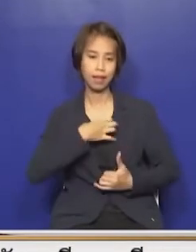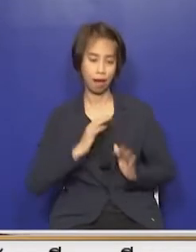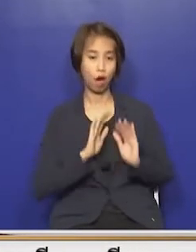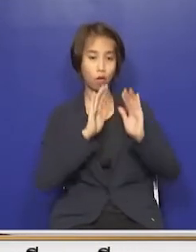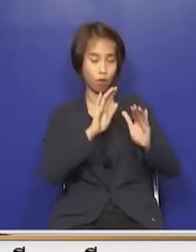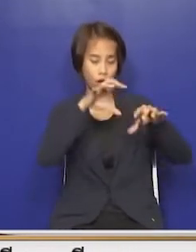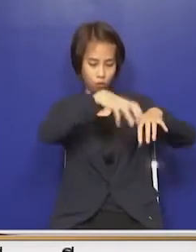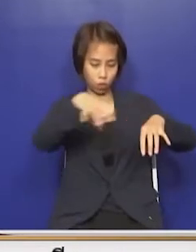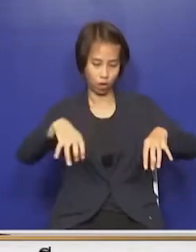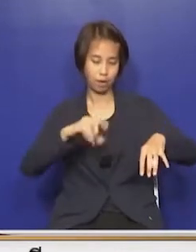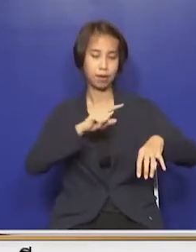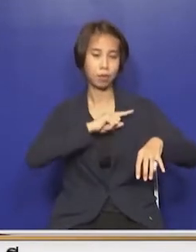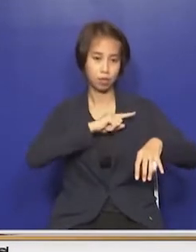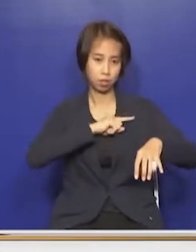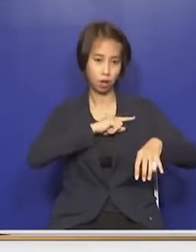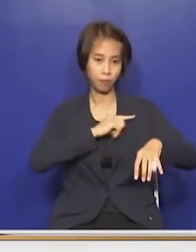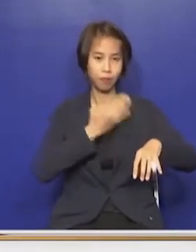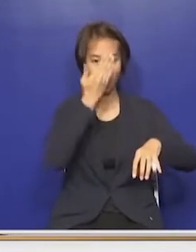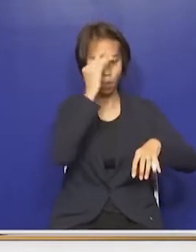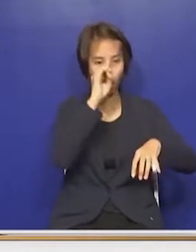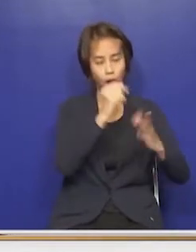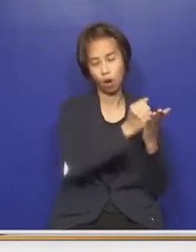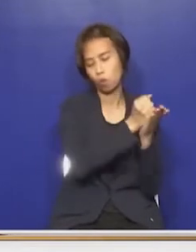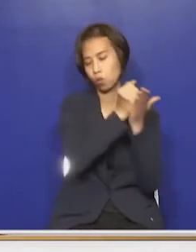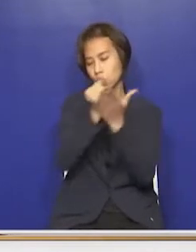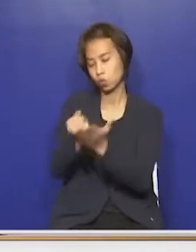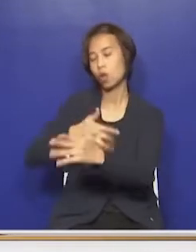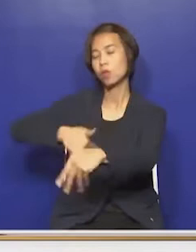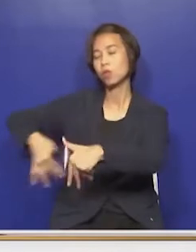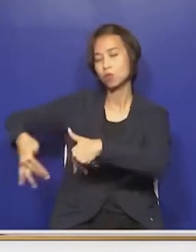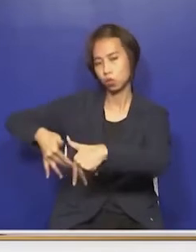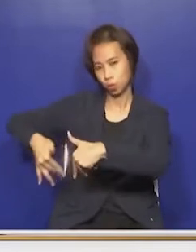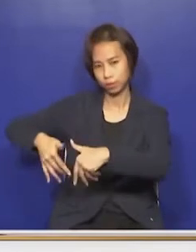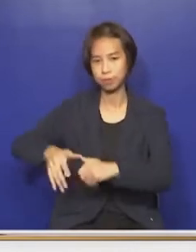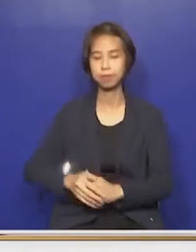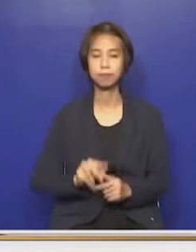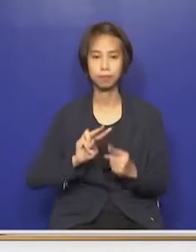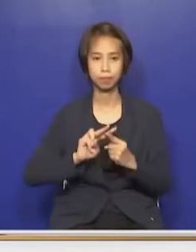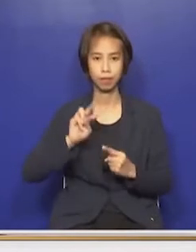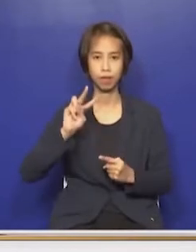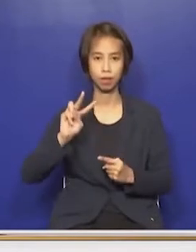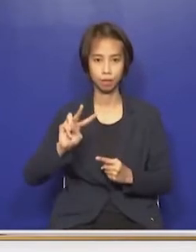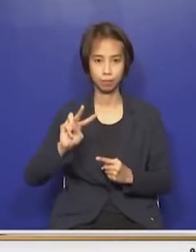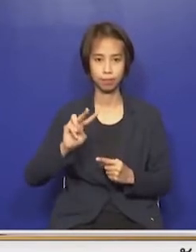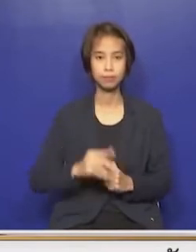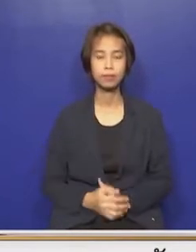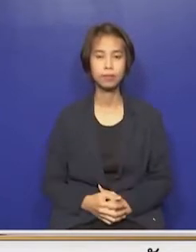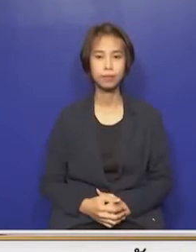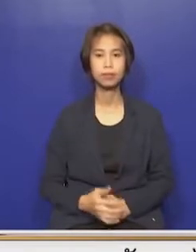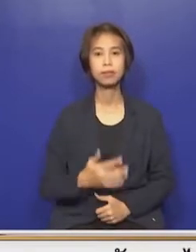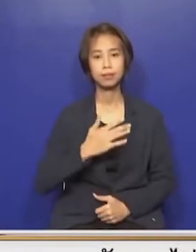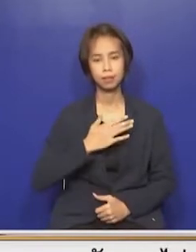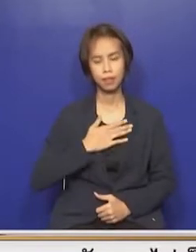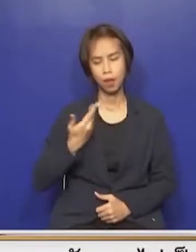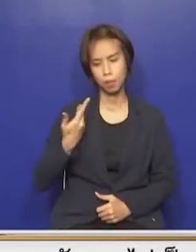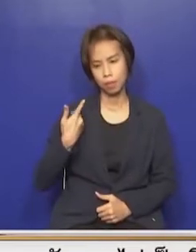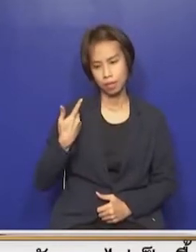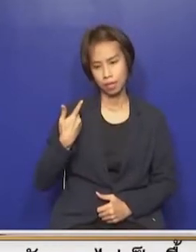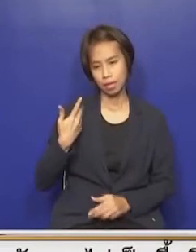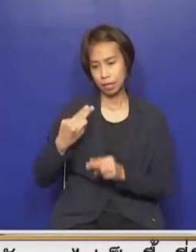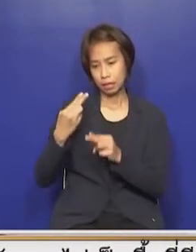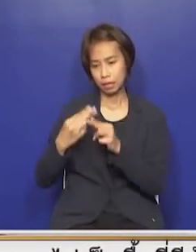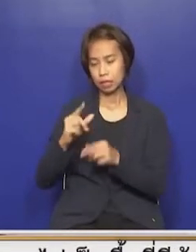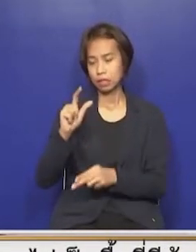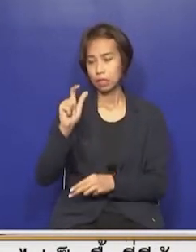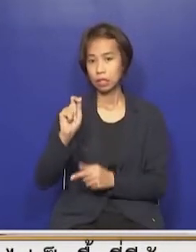เพื่อจะช่วยเหลือพี่น้องประชาชนด้วยเรื่องที่สองนะครับผมได้รับร้องเรียนจากนายอุทัยโค